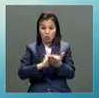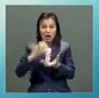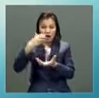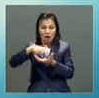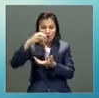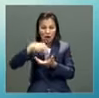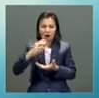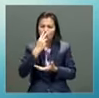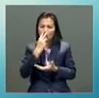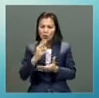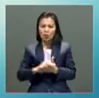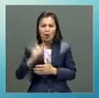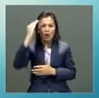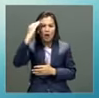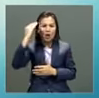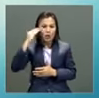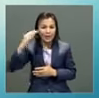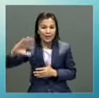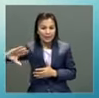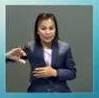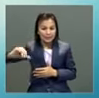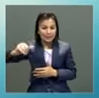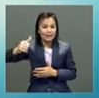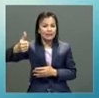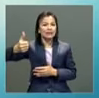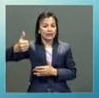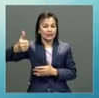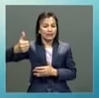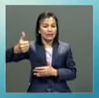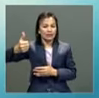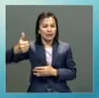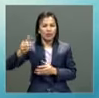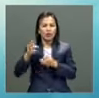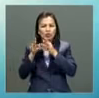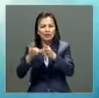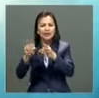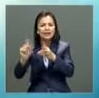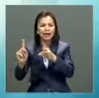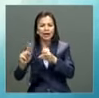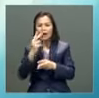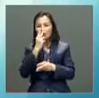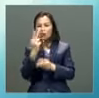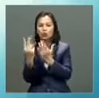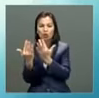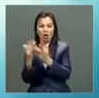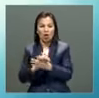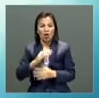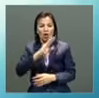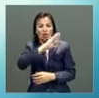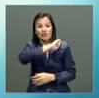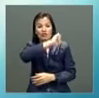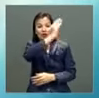รู้กันว่าเกาหลีเขาดีขึ้นตัวเลขที่เป็น2หลักนี้ได้อย่างไรแต่ไปดูฮะฟิลิปปิน